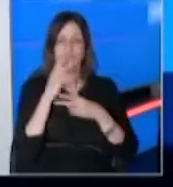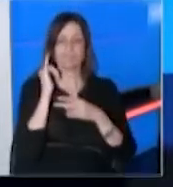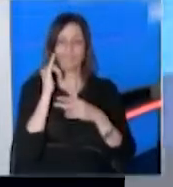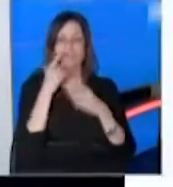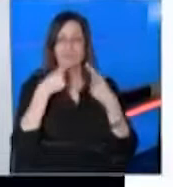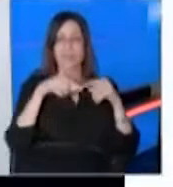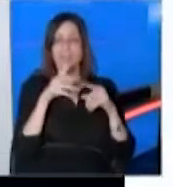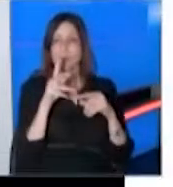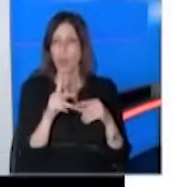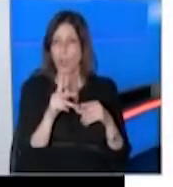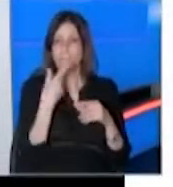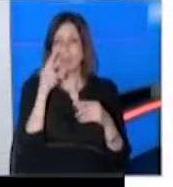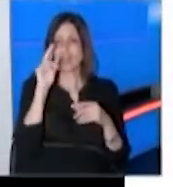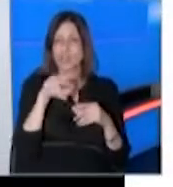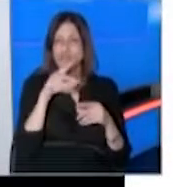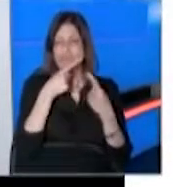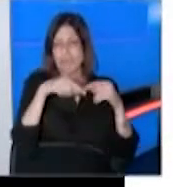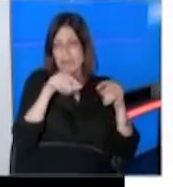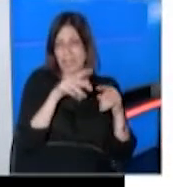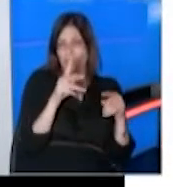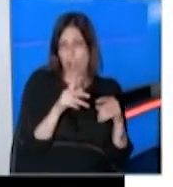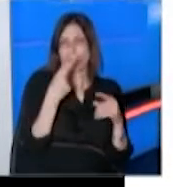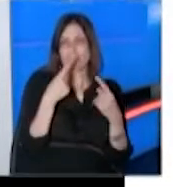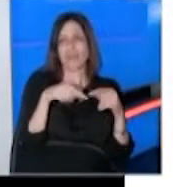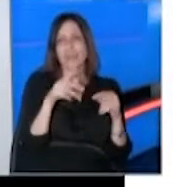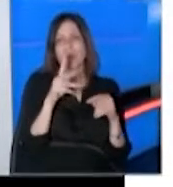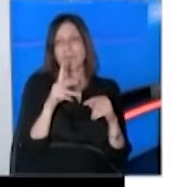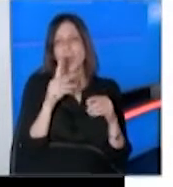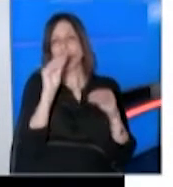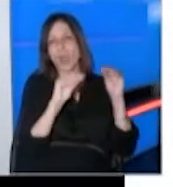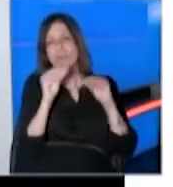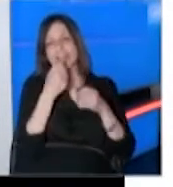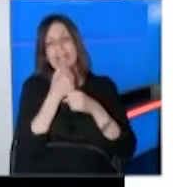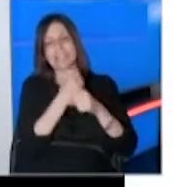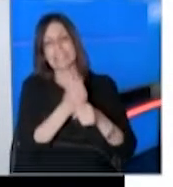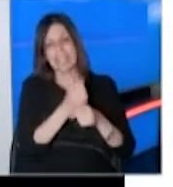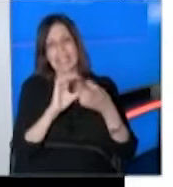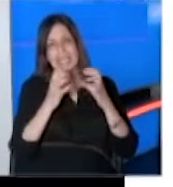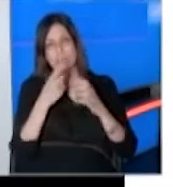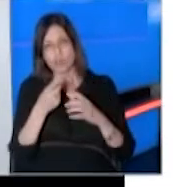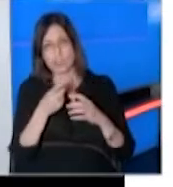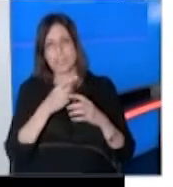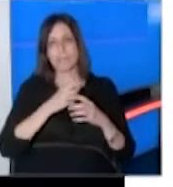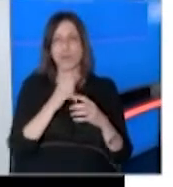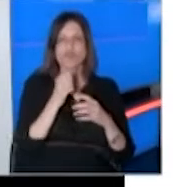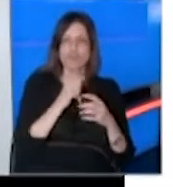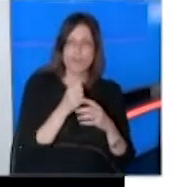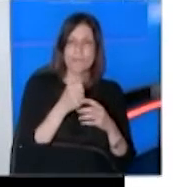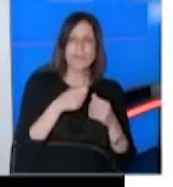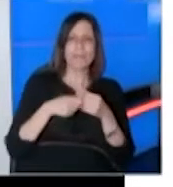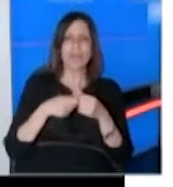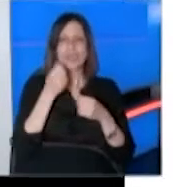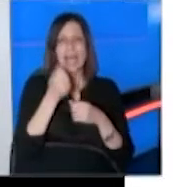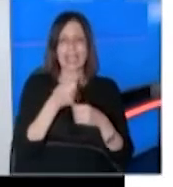מה יש בוועדת הפרוגרמות? שימו לב למעלה. ועדת פרוגרמות קודם כל מורכבת מנציגי הקיבוצים, מושבים, איכות חקלאי,